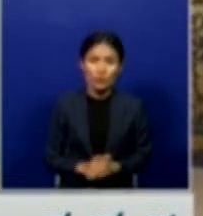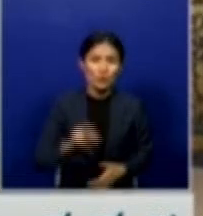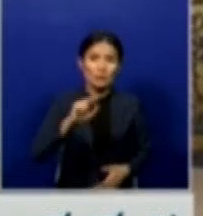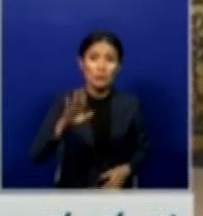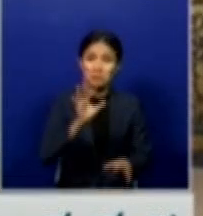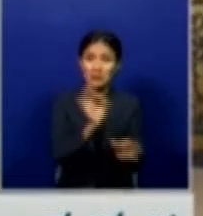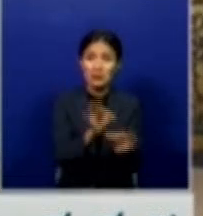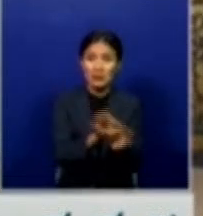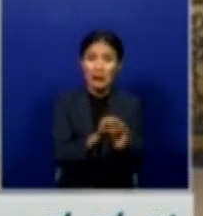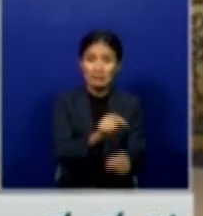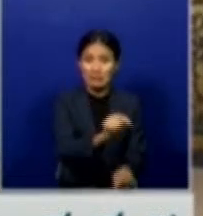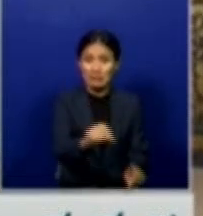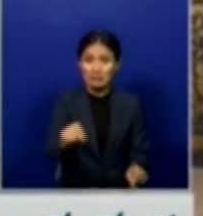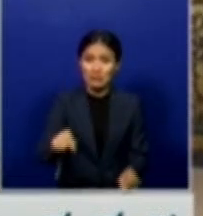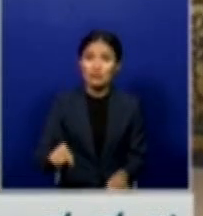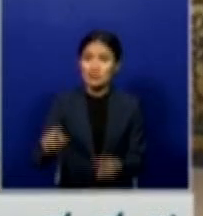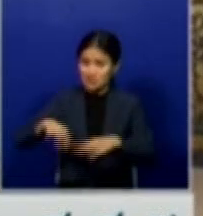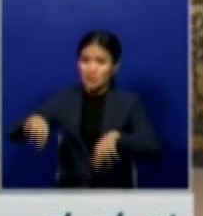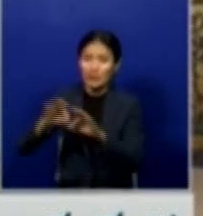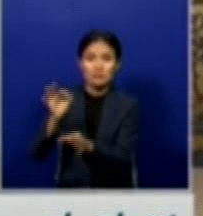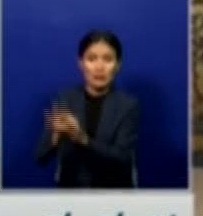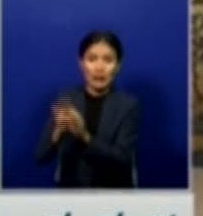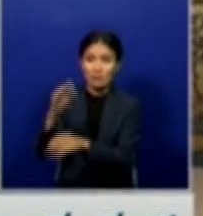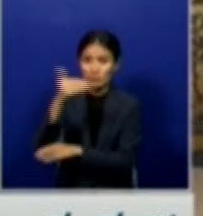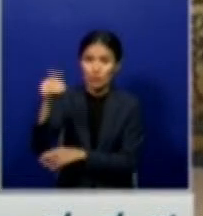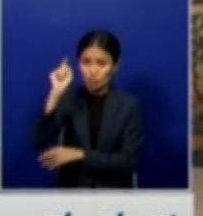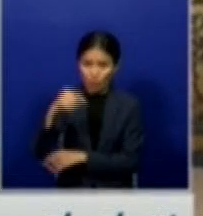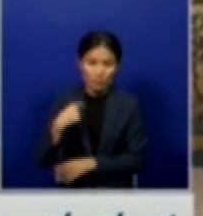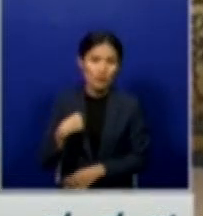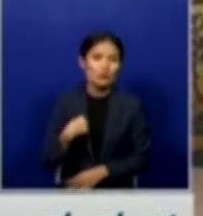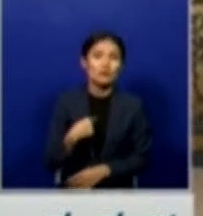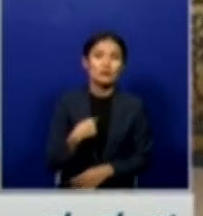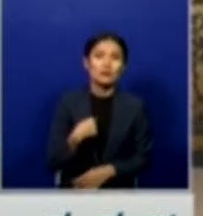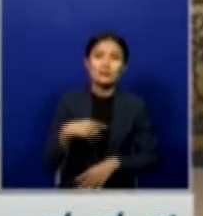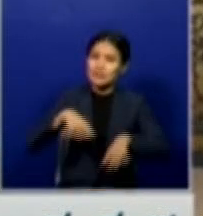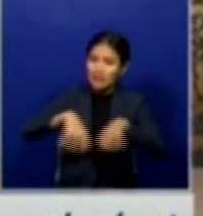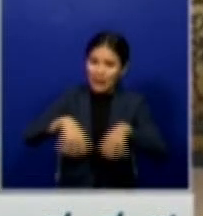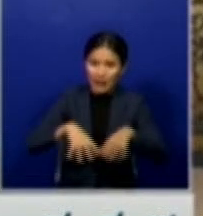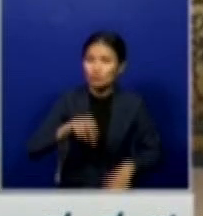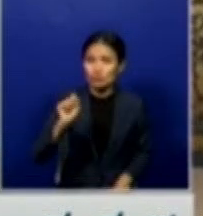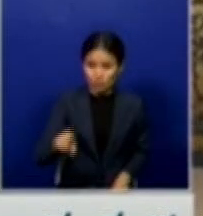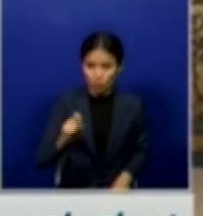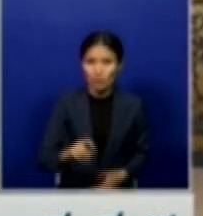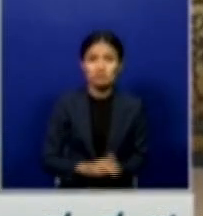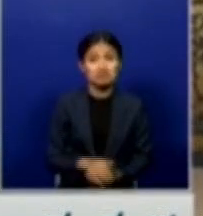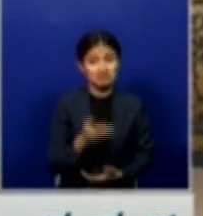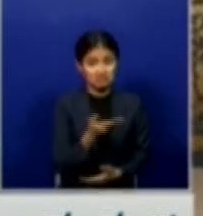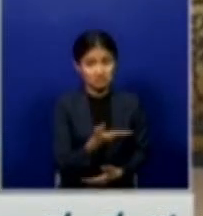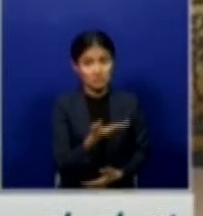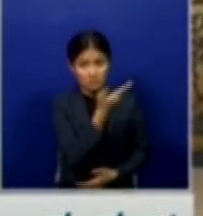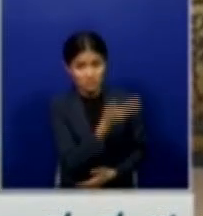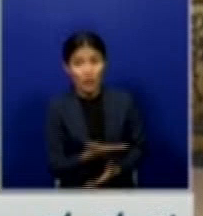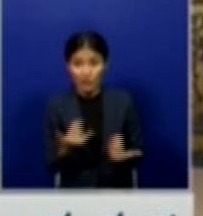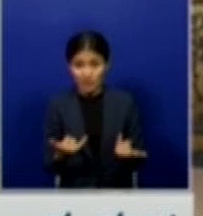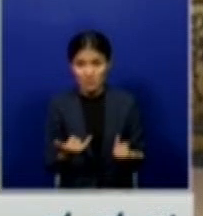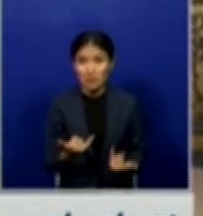ที่แบงค์ชาติจะต้องมาเรียกจากกระทรวงการคลังเนี่ยนะครับแล้ว ตัวเลขอันนี้อาจจะเพิ่มสูงขึ้นเ